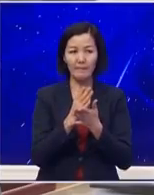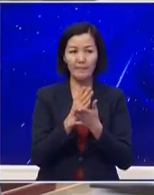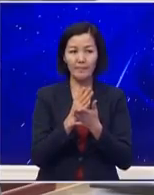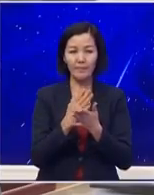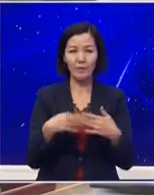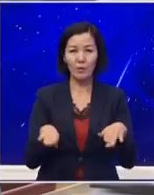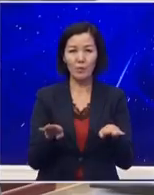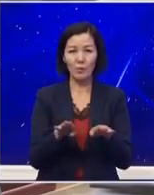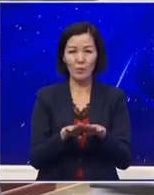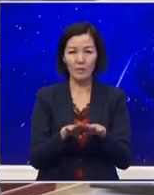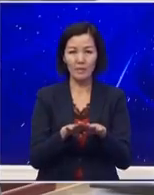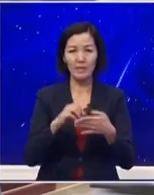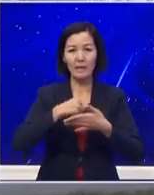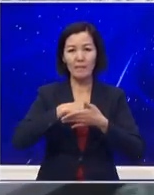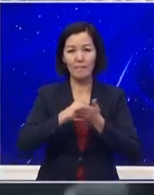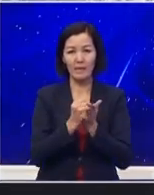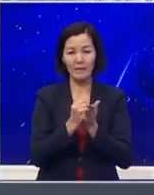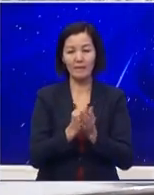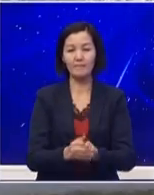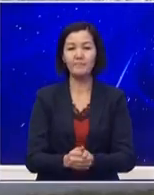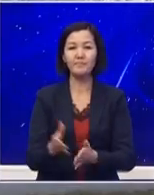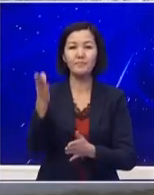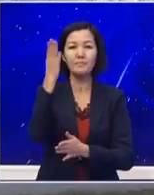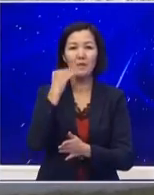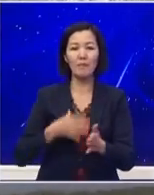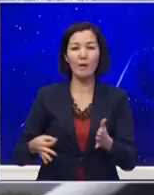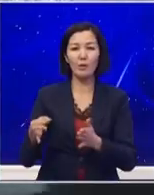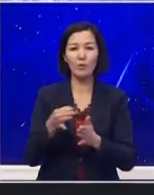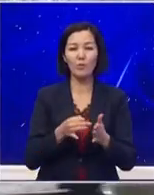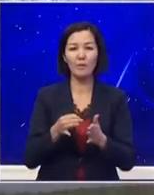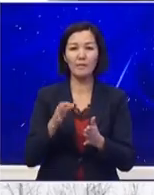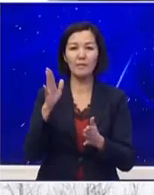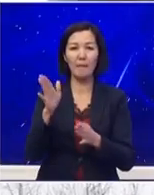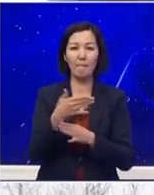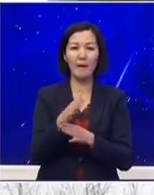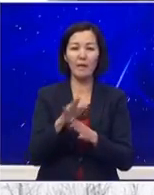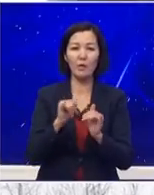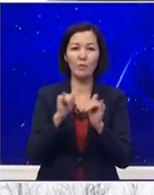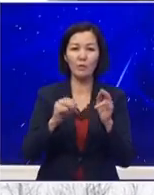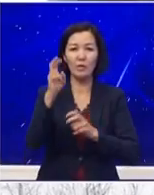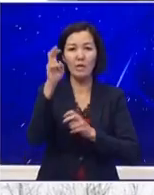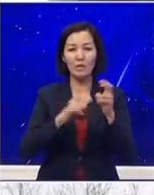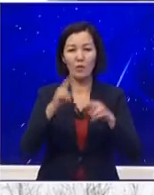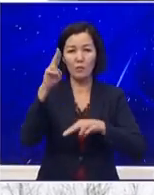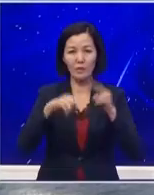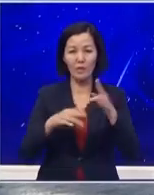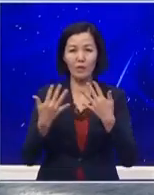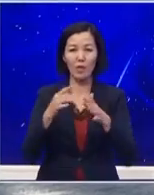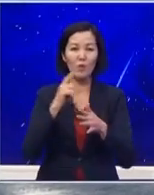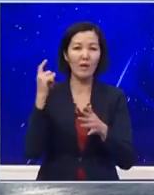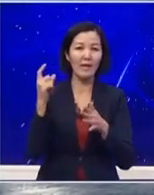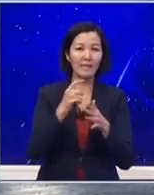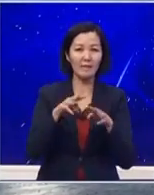Осындай жоспар бекітілді. Алматы облысында биыл теңіз балықтарын өсіретін зауыт салынады. Бұл туралы Ауыл шаруашылығы